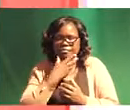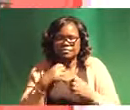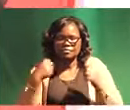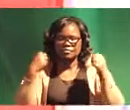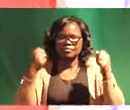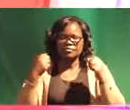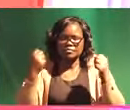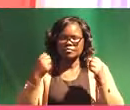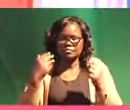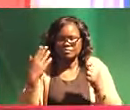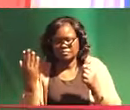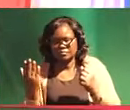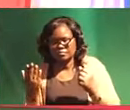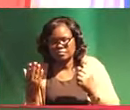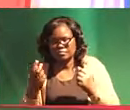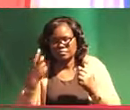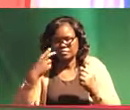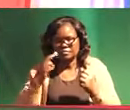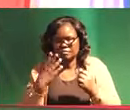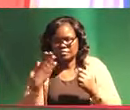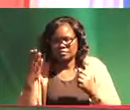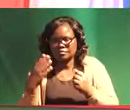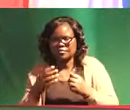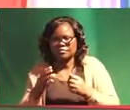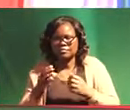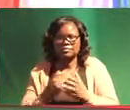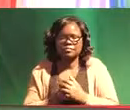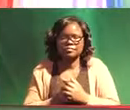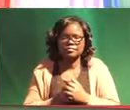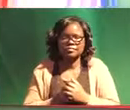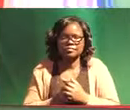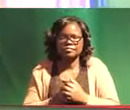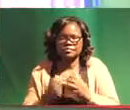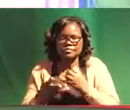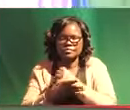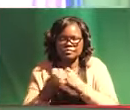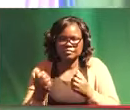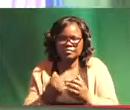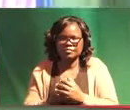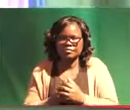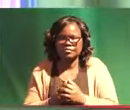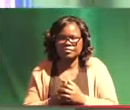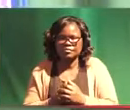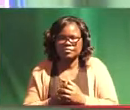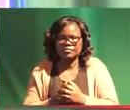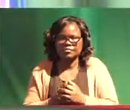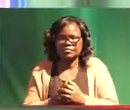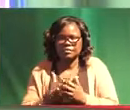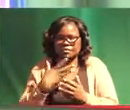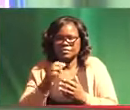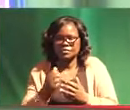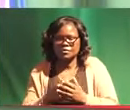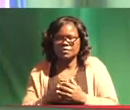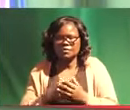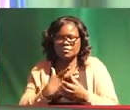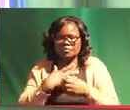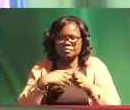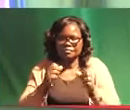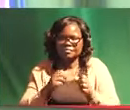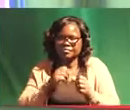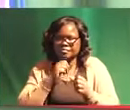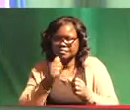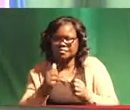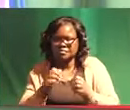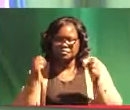na wakora wake, mmeona mambo ya telecom yote amepora. Si ndio? Kwa hivyo mheshimiwa rais hapa hakuwezi kuwa